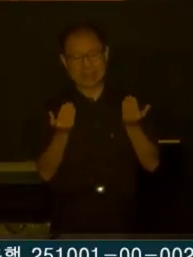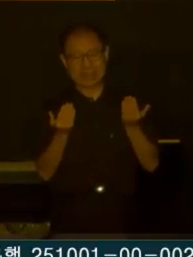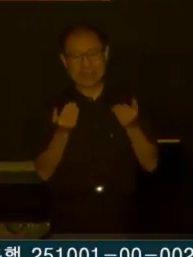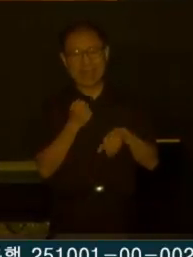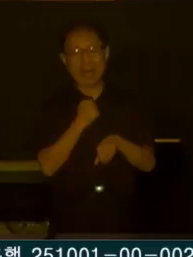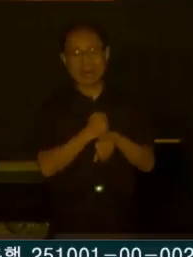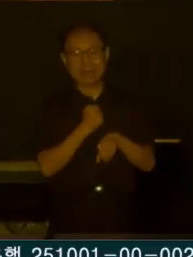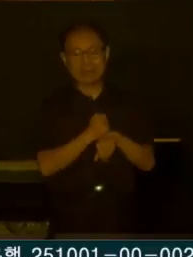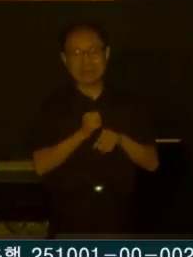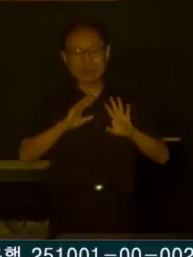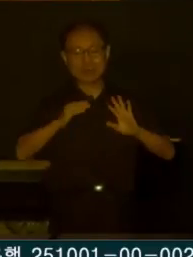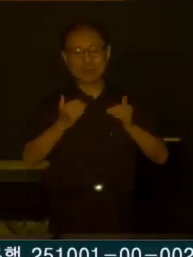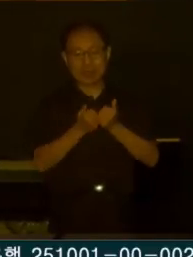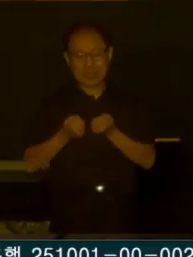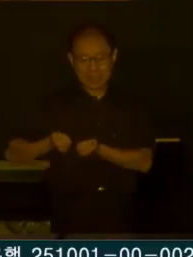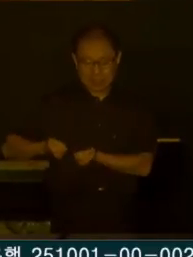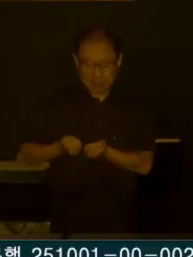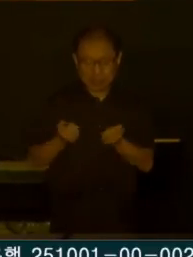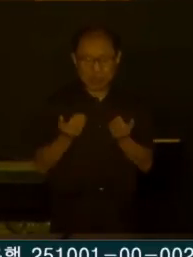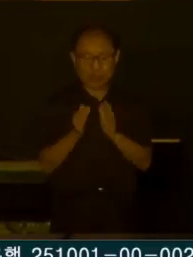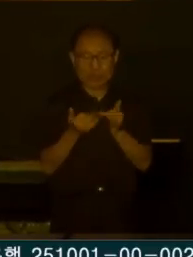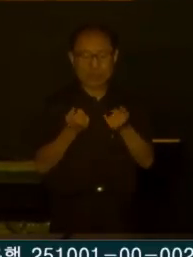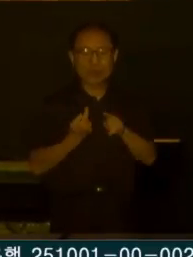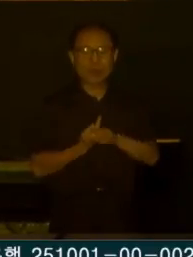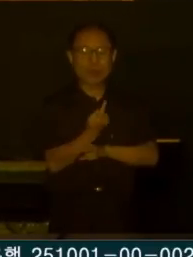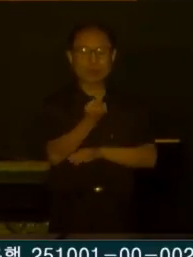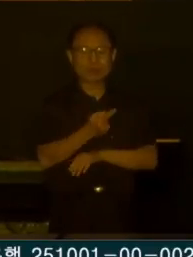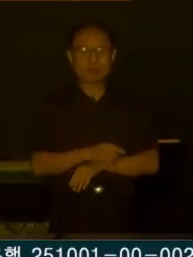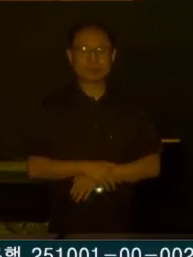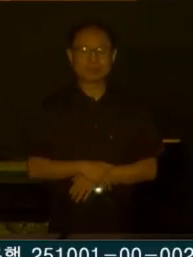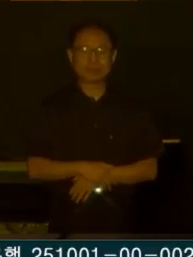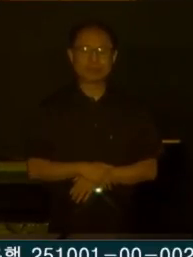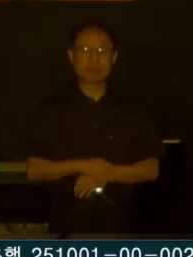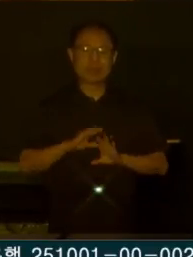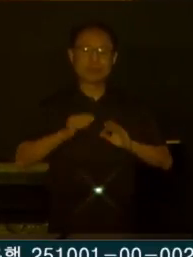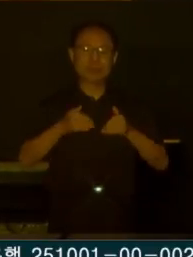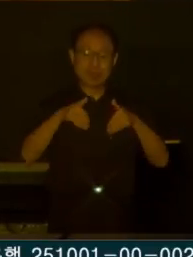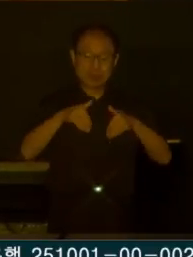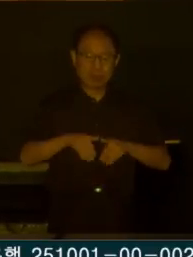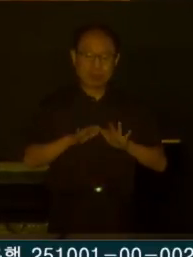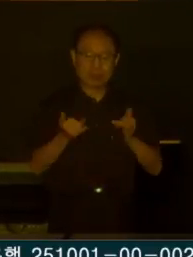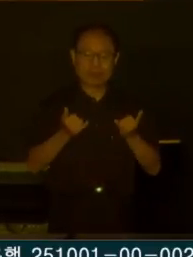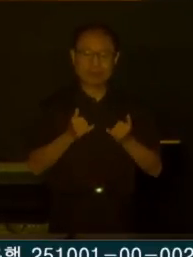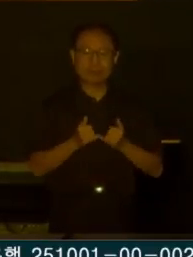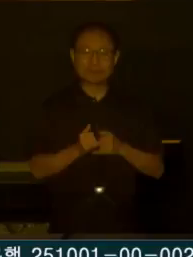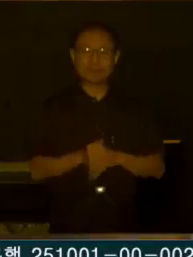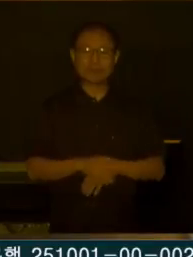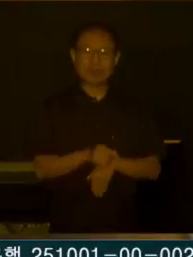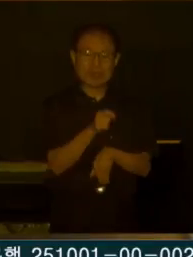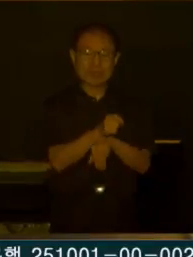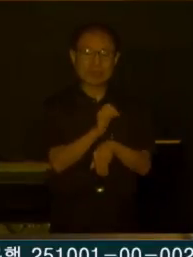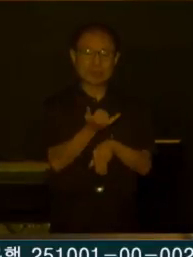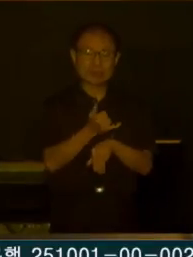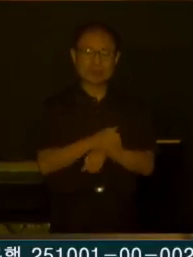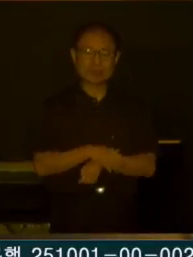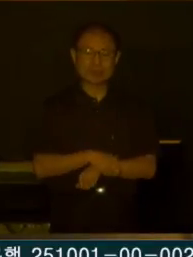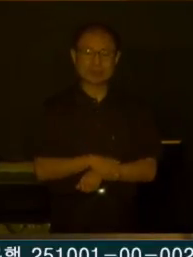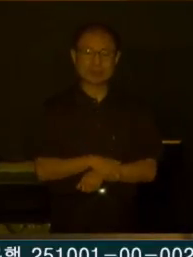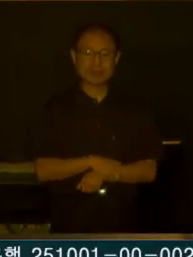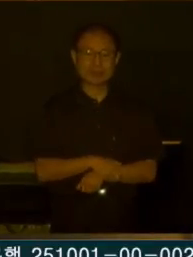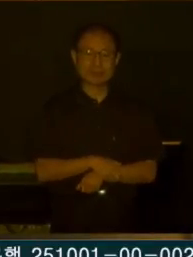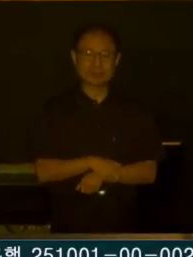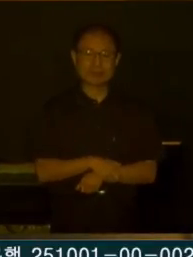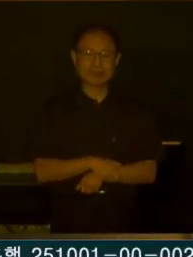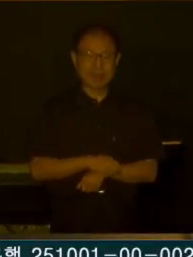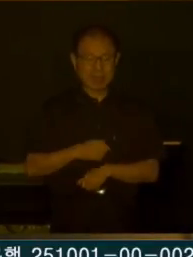일해주셨던 국회 청소노동자분들을 비롯한 국회 보좌관님들, 직원분들,